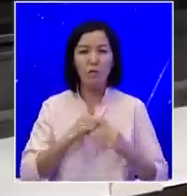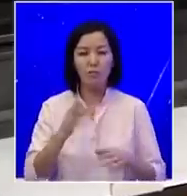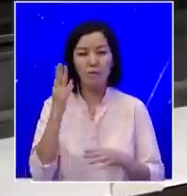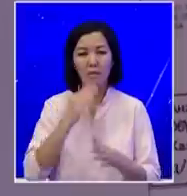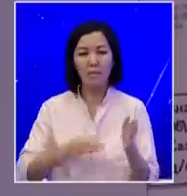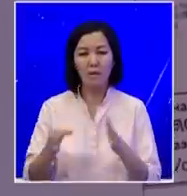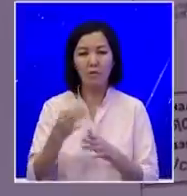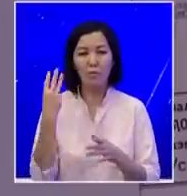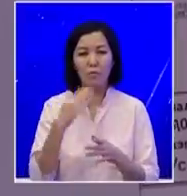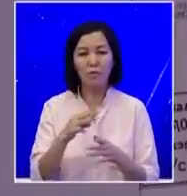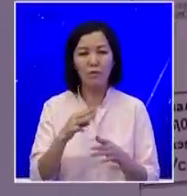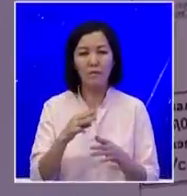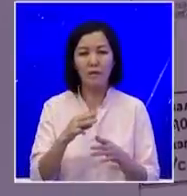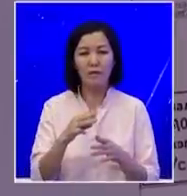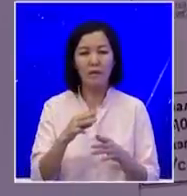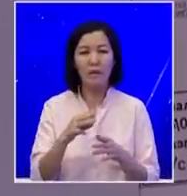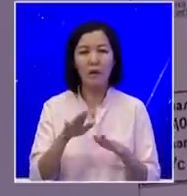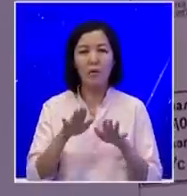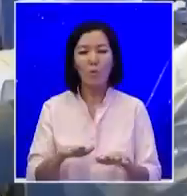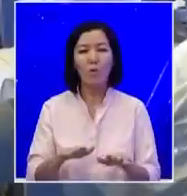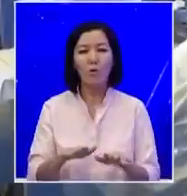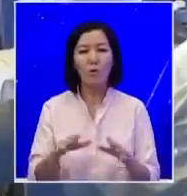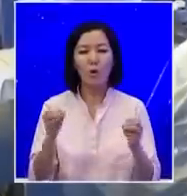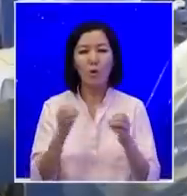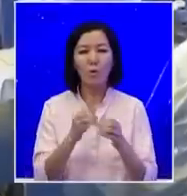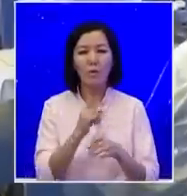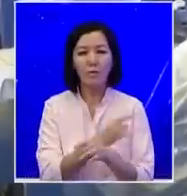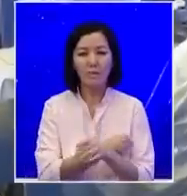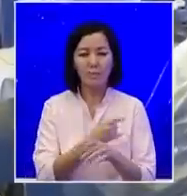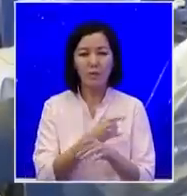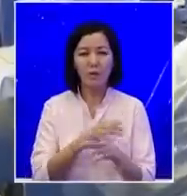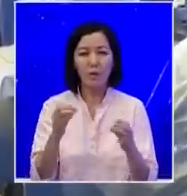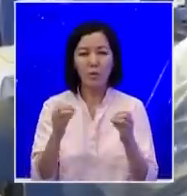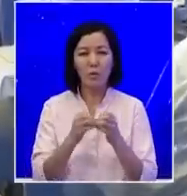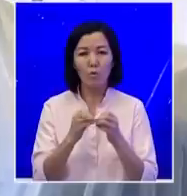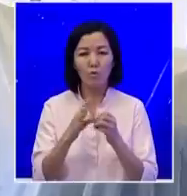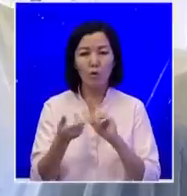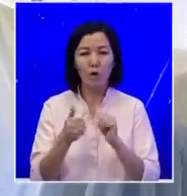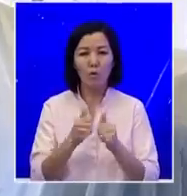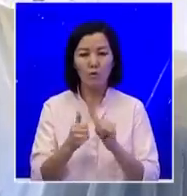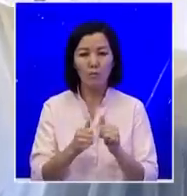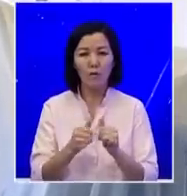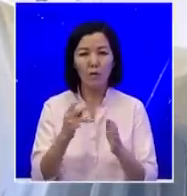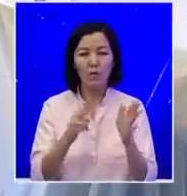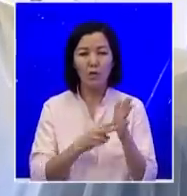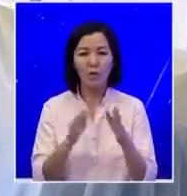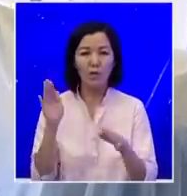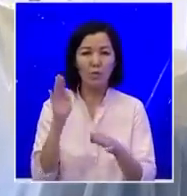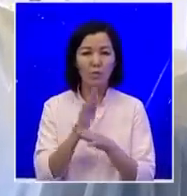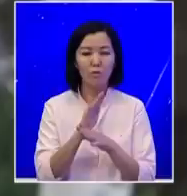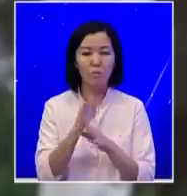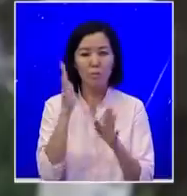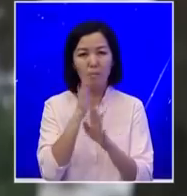облысындағы 30 стационарлық бекет, 10 диспетчерлік пункт, 14 маусымдық және 7 қосымша гидробекет